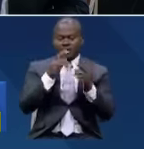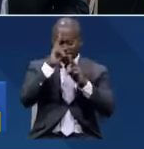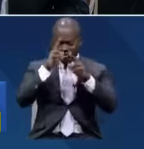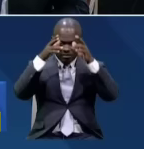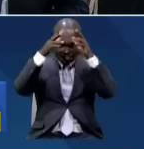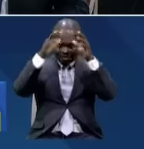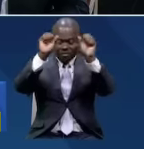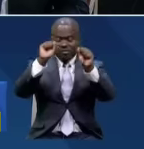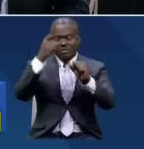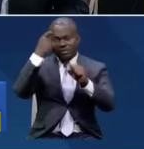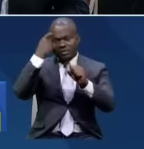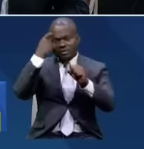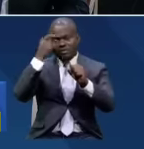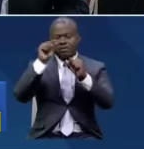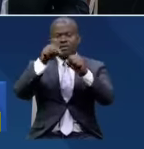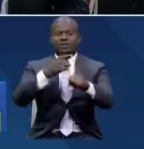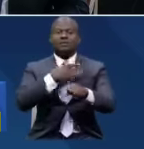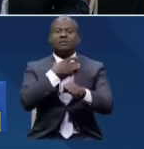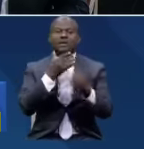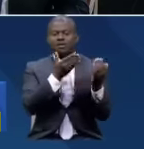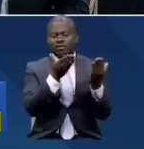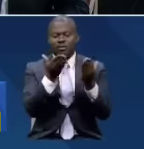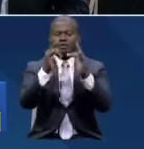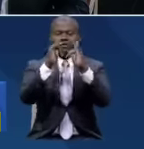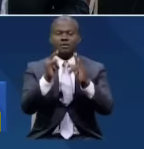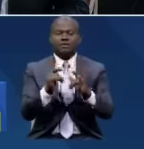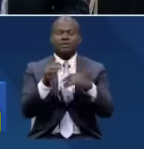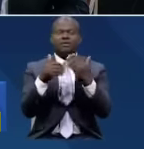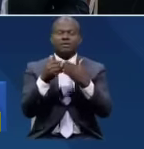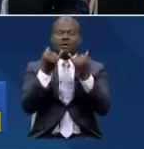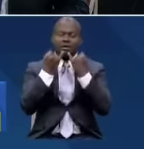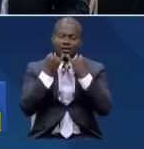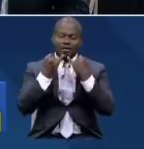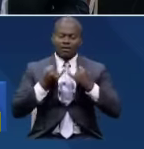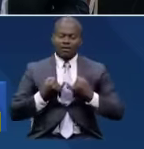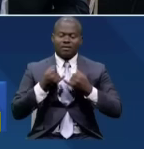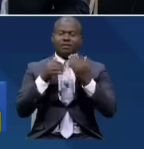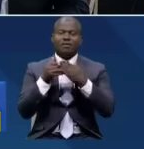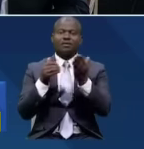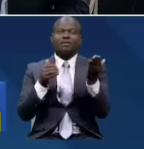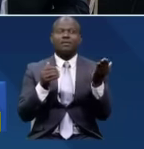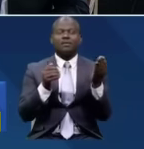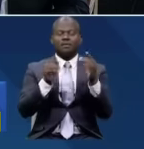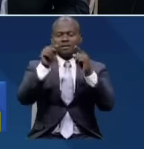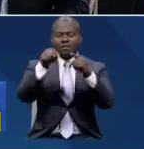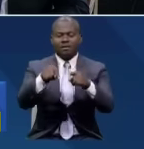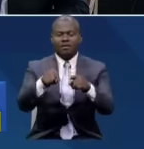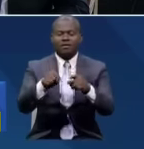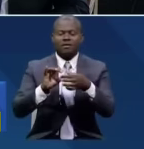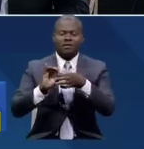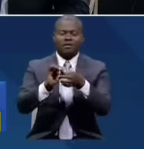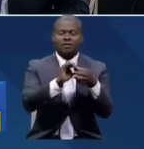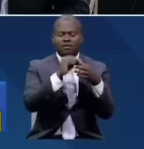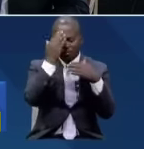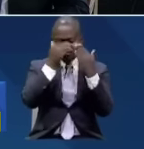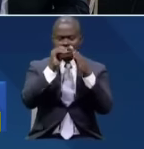ubufasha. Twarabubonye, yaratwubakiye, narasenyewe, inzu yagiye yarasenyutse cyane, ariko ubu